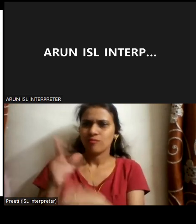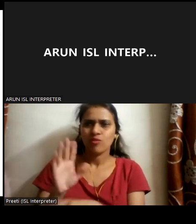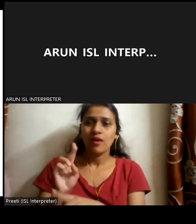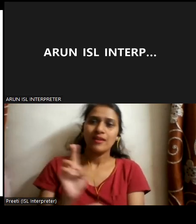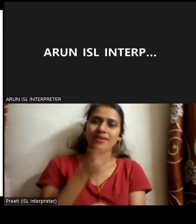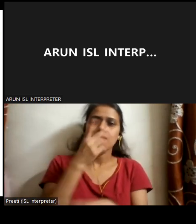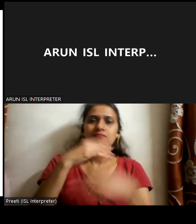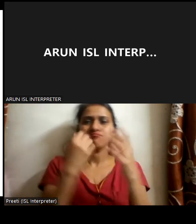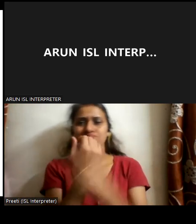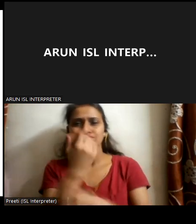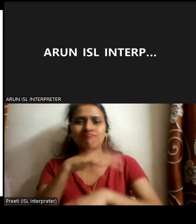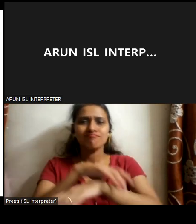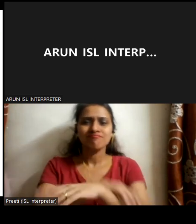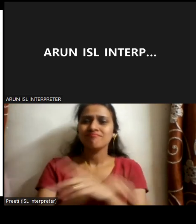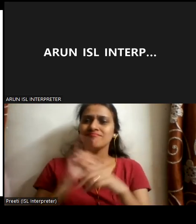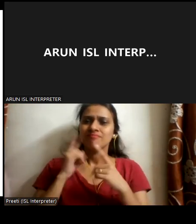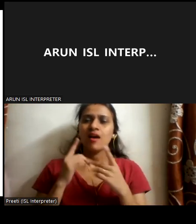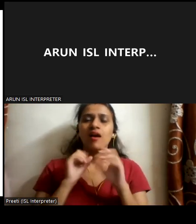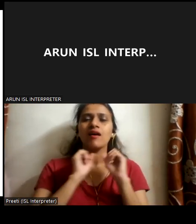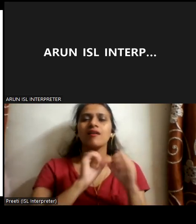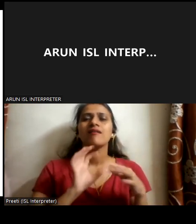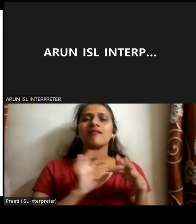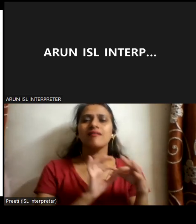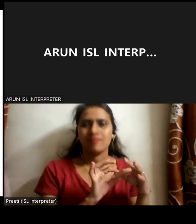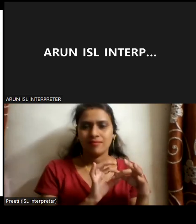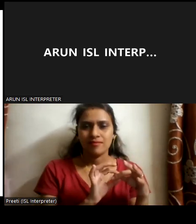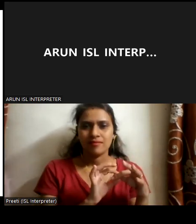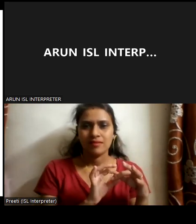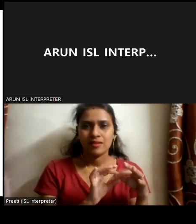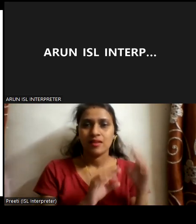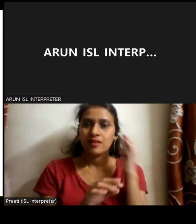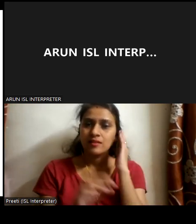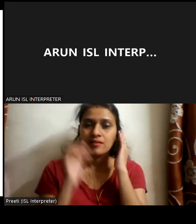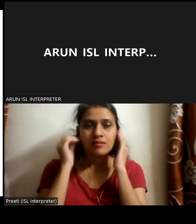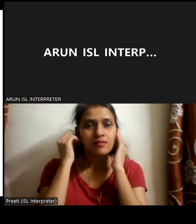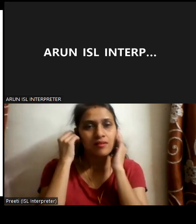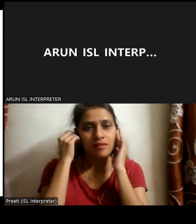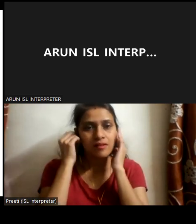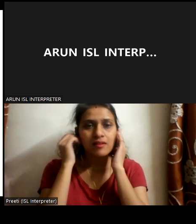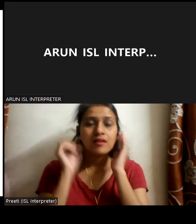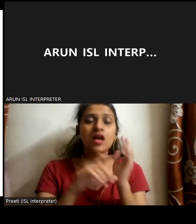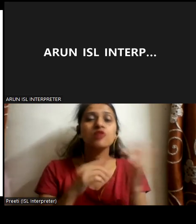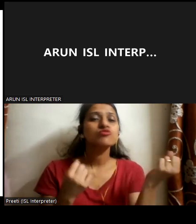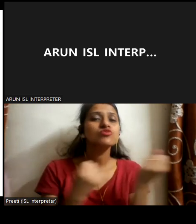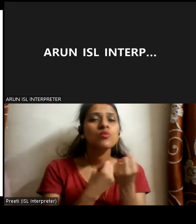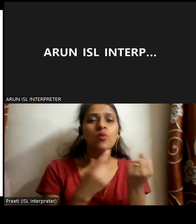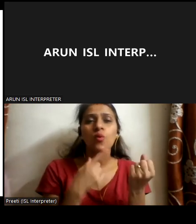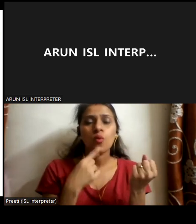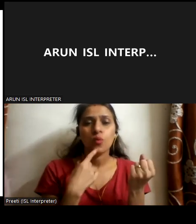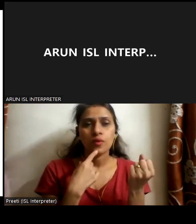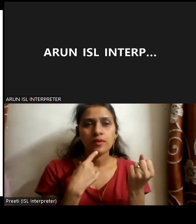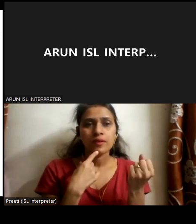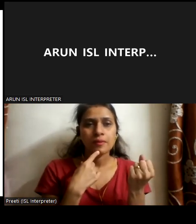इज अ पॉलिसी वेयर artisans, a group of artisans is supported by Ministry of Micro,